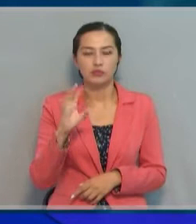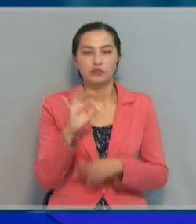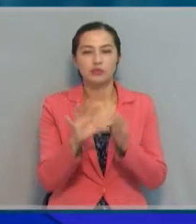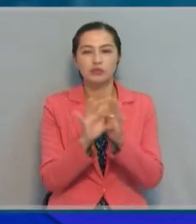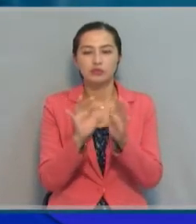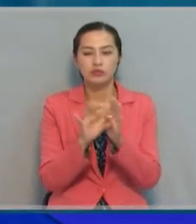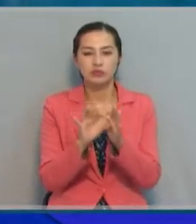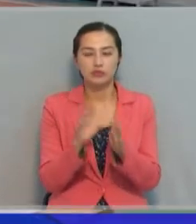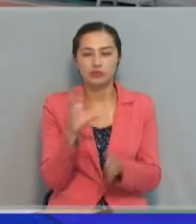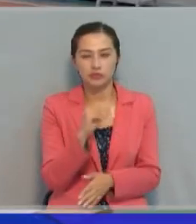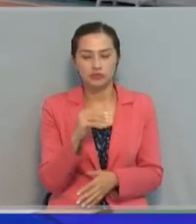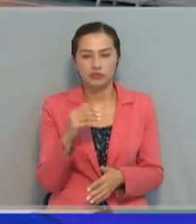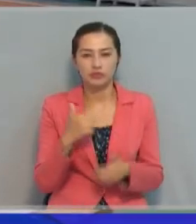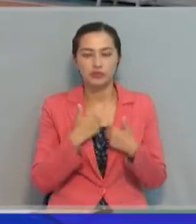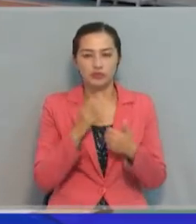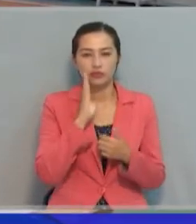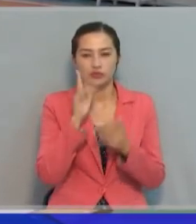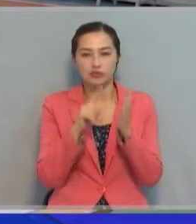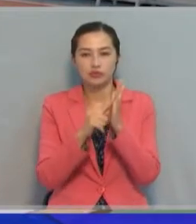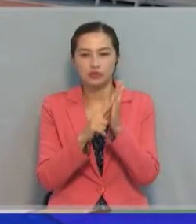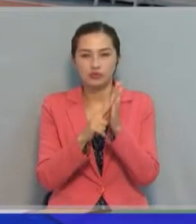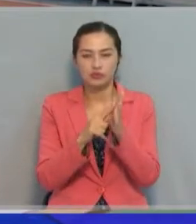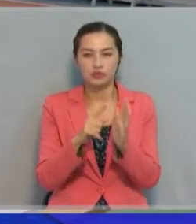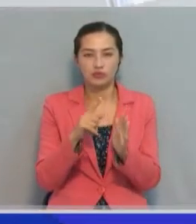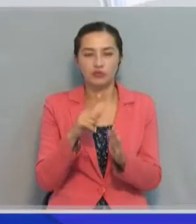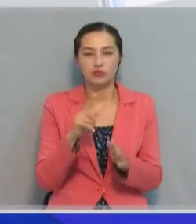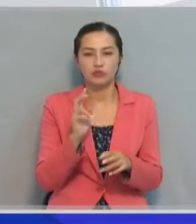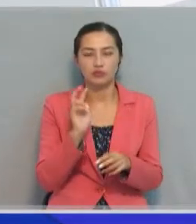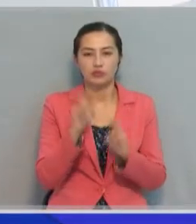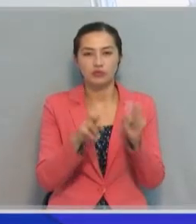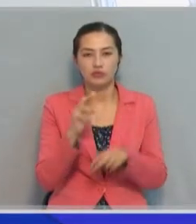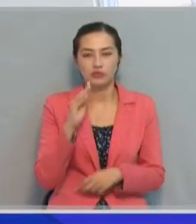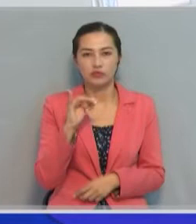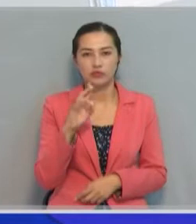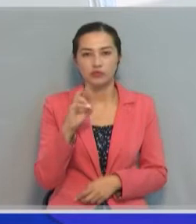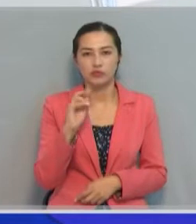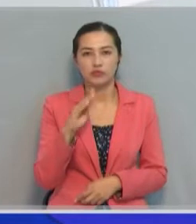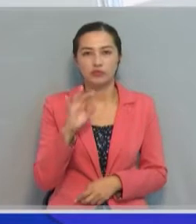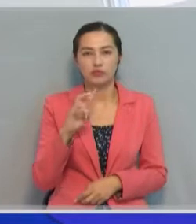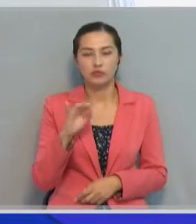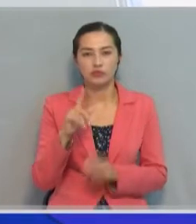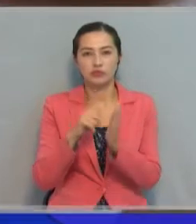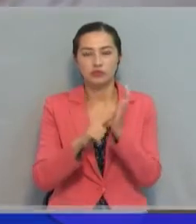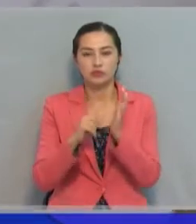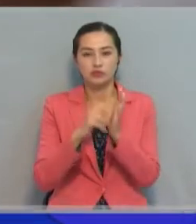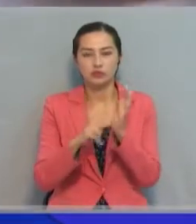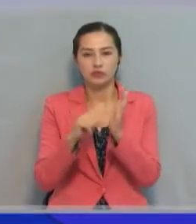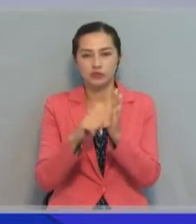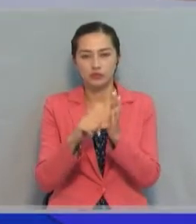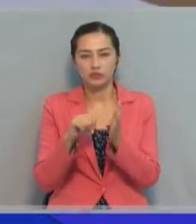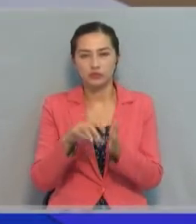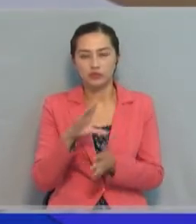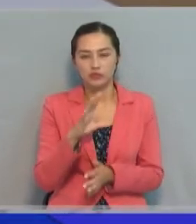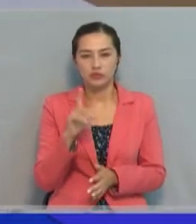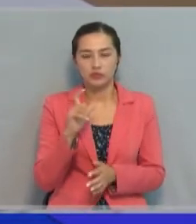сайлауға білексіп ана кірісіп кеткен. Таңғы 7-ден шымылдығын түрген Жібек жолы ауылдық округінде орналасқан нөмірі 86-шы сайлау учаскесіне ағылған